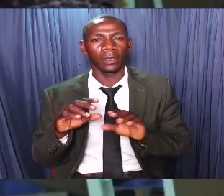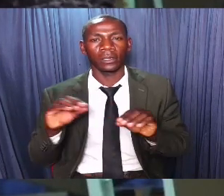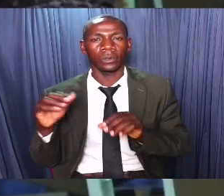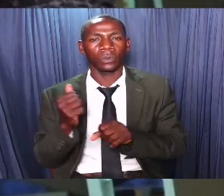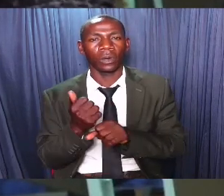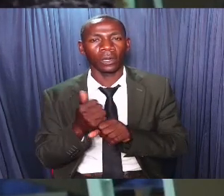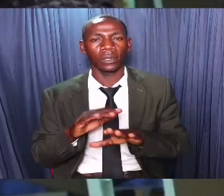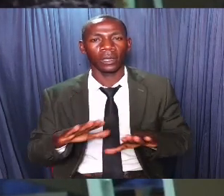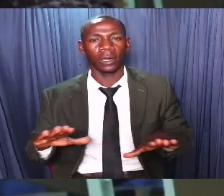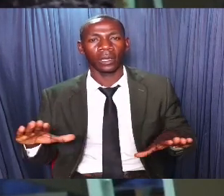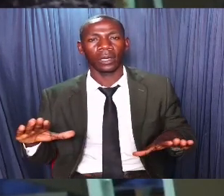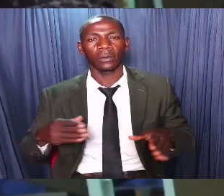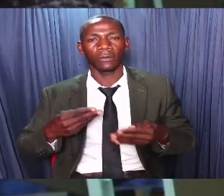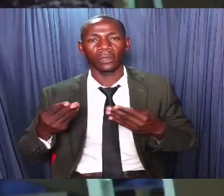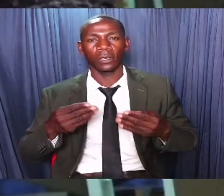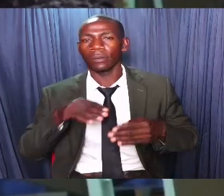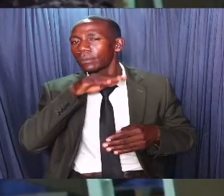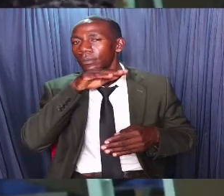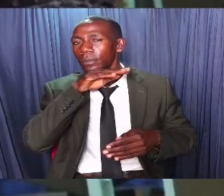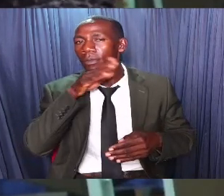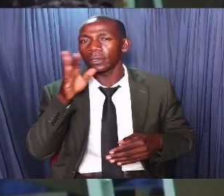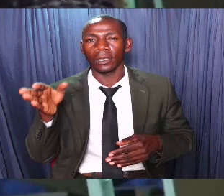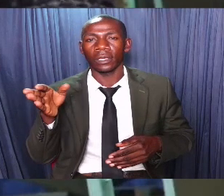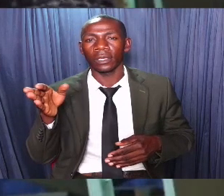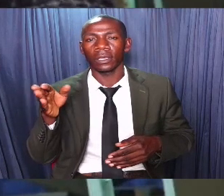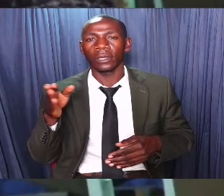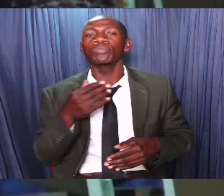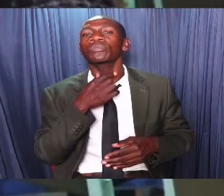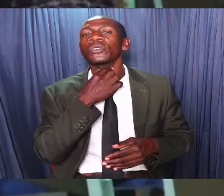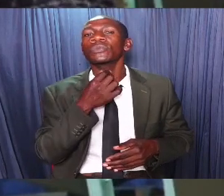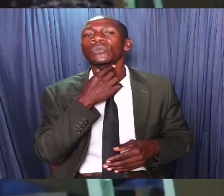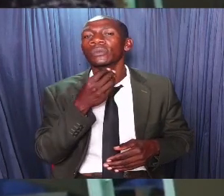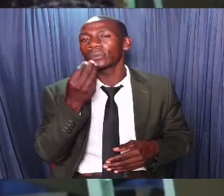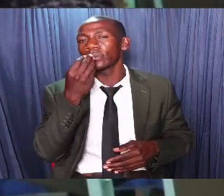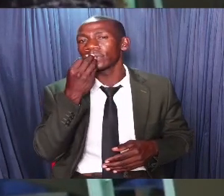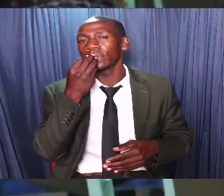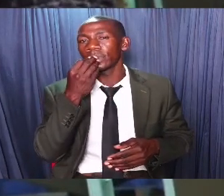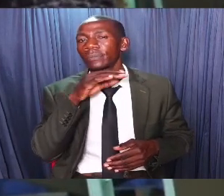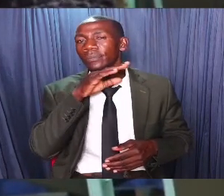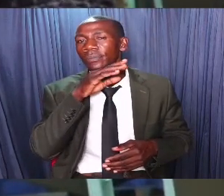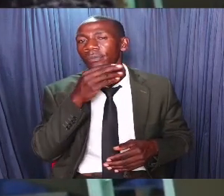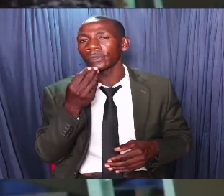shambani kwake kulisha nguruwe. Akawa akitamani kujishibisha kwa maganda